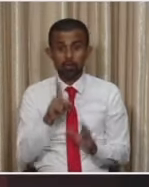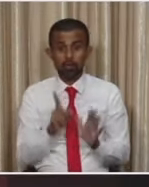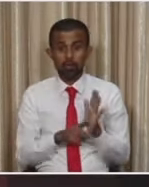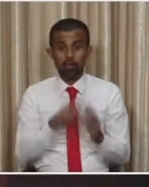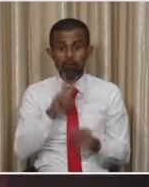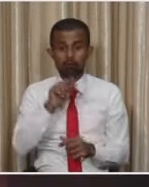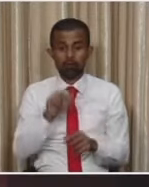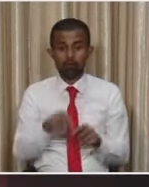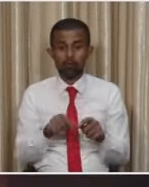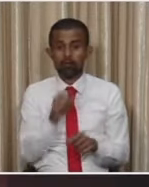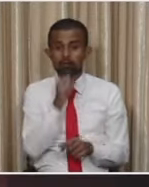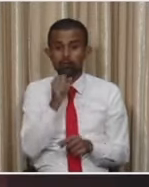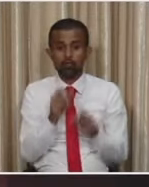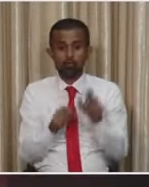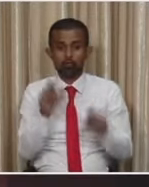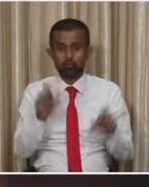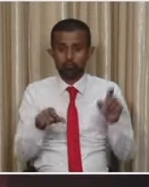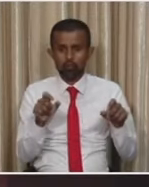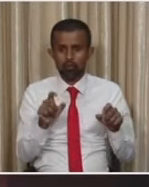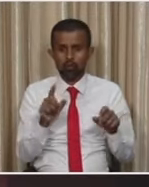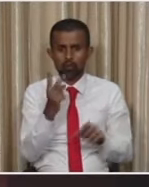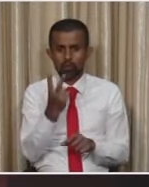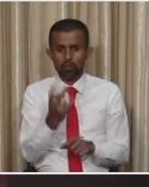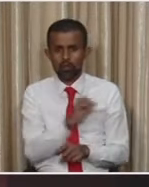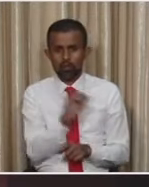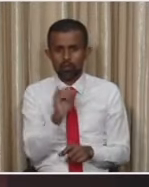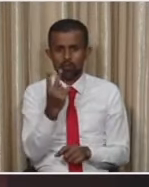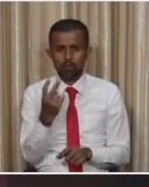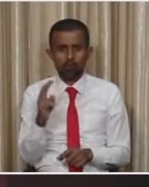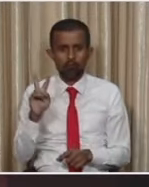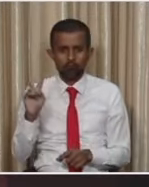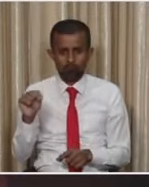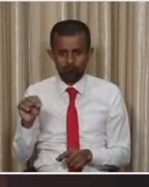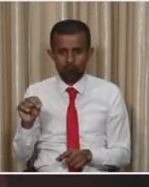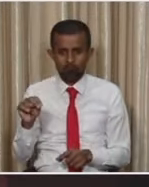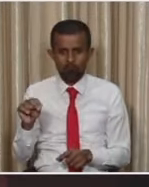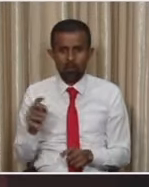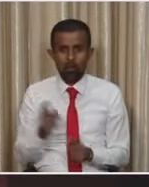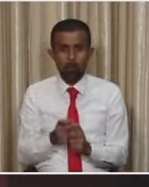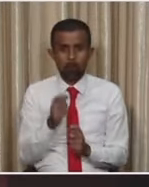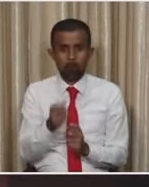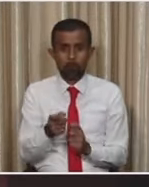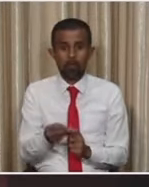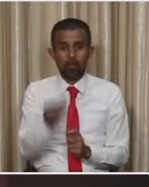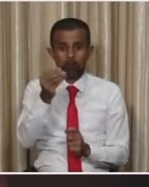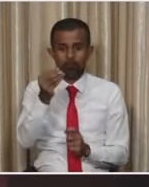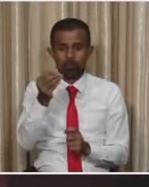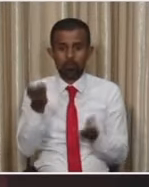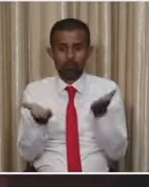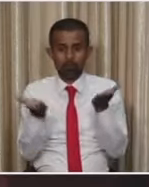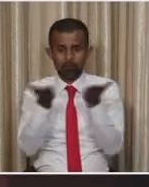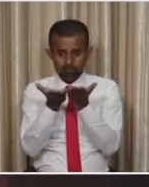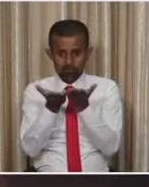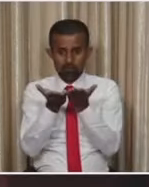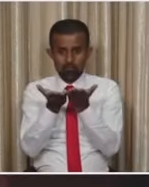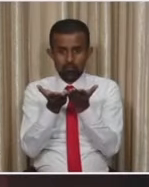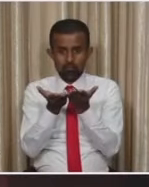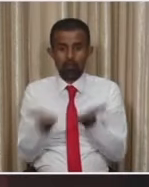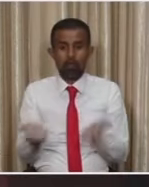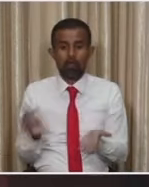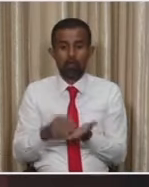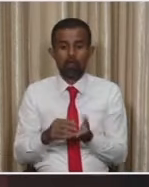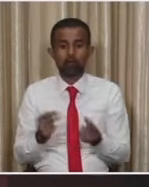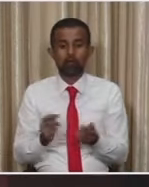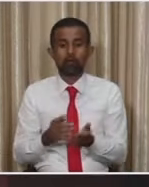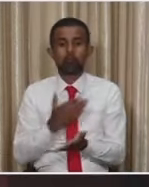120,000 විශ්‍රාමිකින්ගේ 2016 2020 අර පඩි වැඩි කරපු එකේ ගැලපුම ආපු හැටියේ